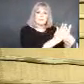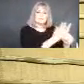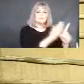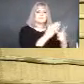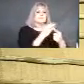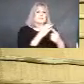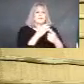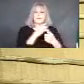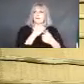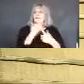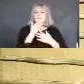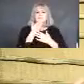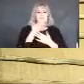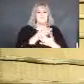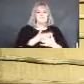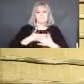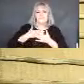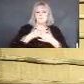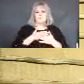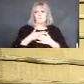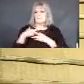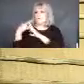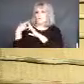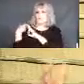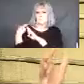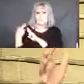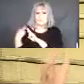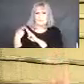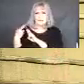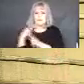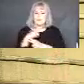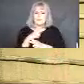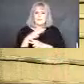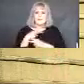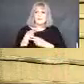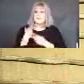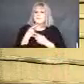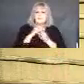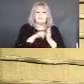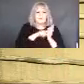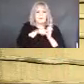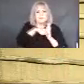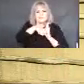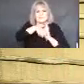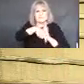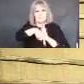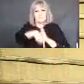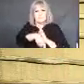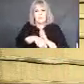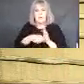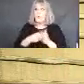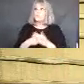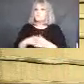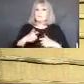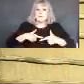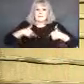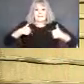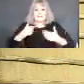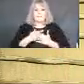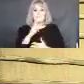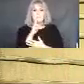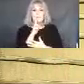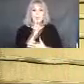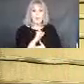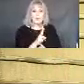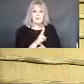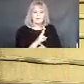ons navolging, gaan nie so meer 'n verpligting wees nie. Ek sien dit eerder as iets wat van gaan verdiep. Ek wonder, as ons lewe met 'n